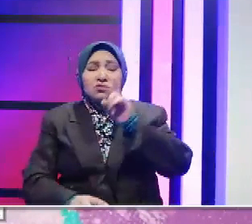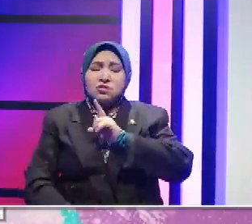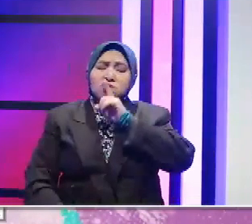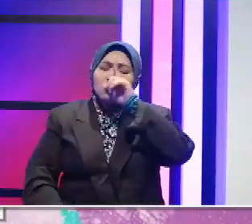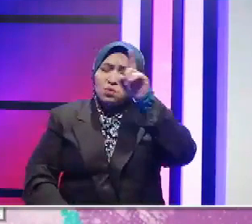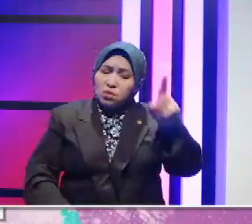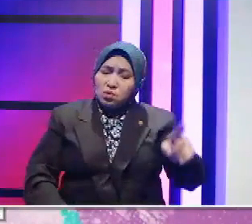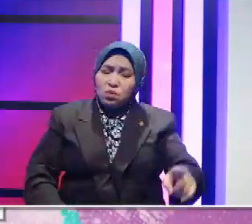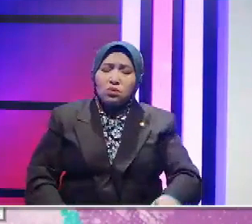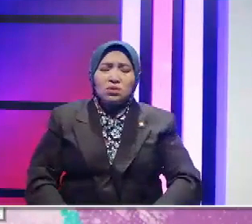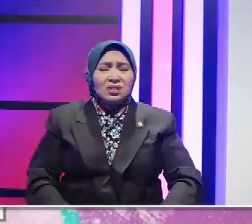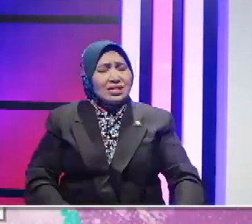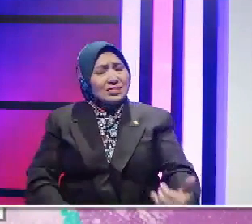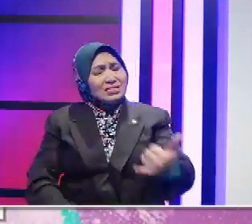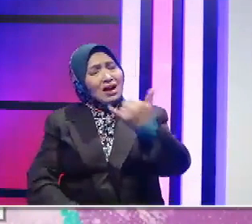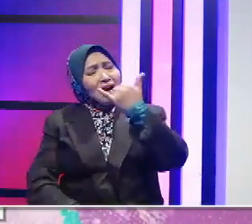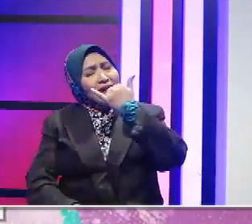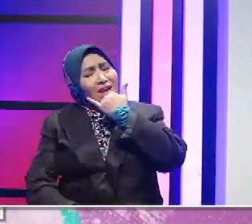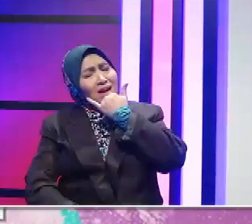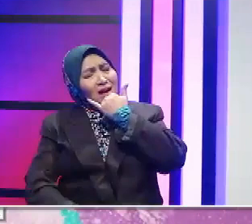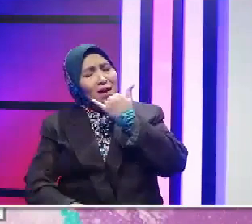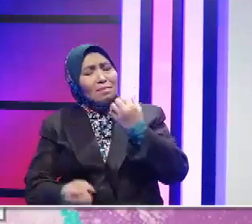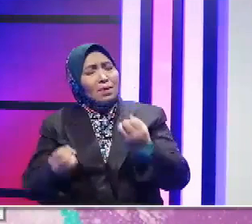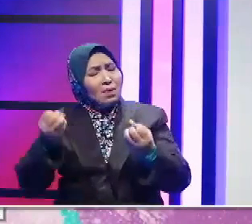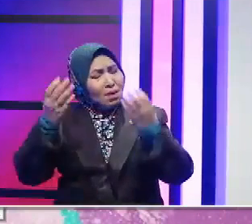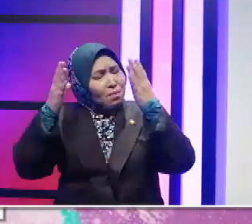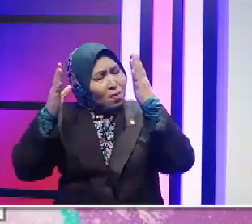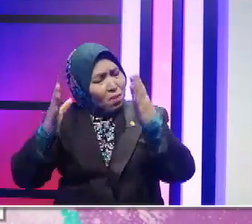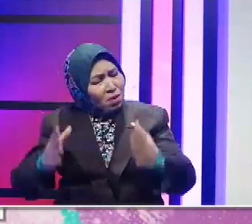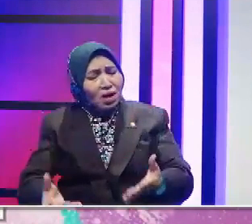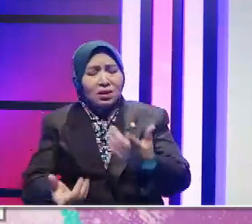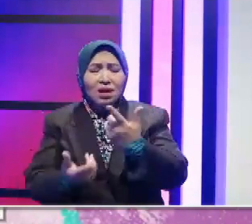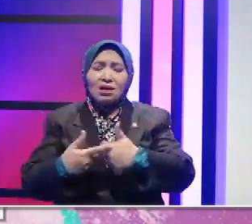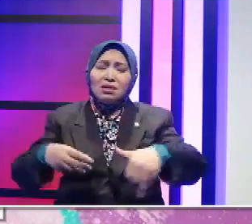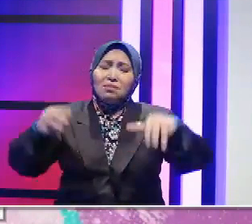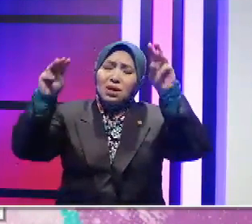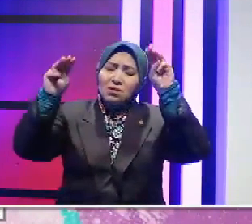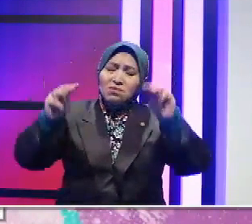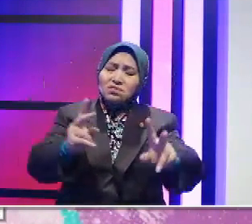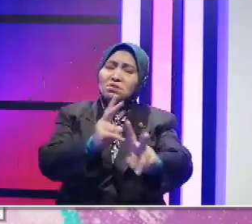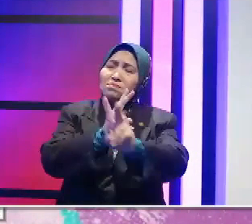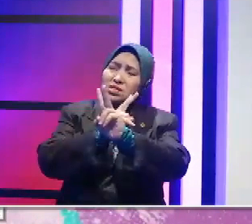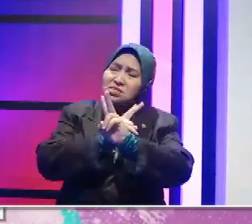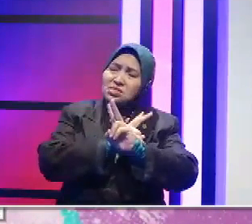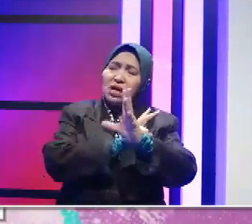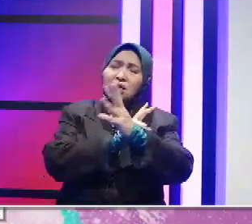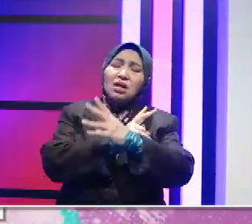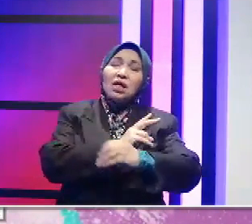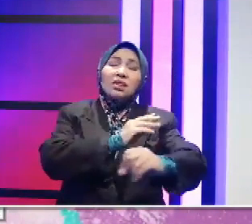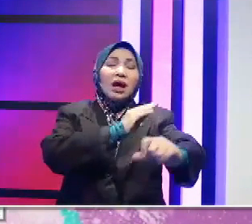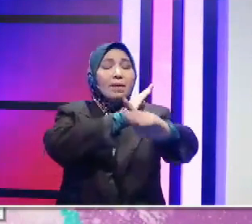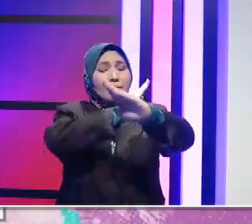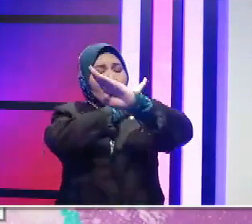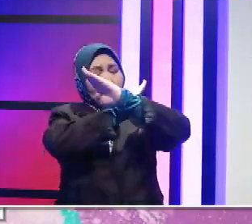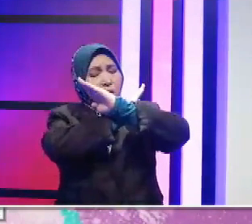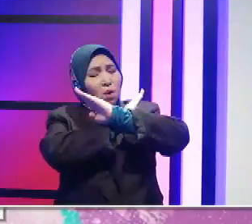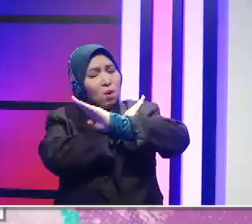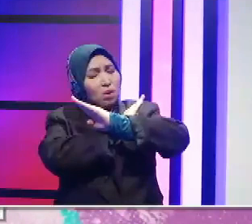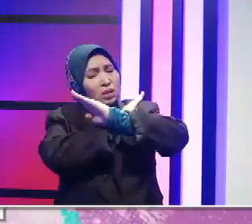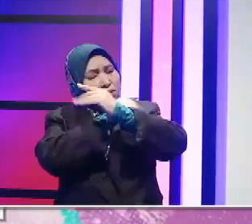وأنه كان رجال من الإنس